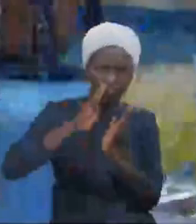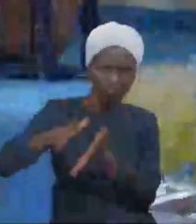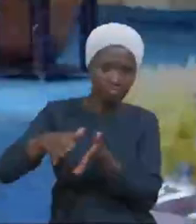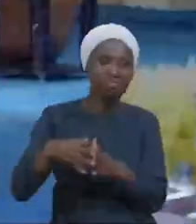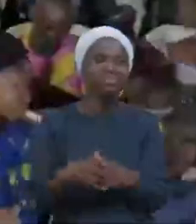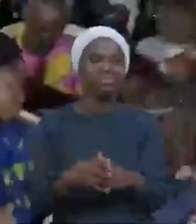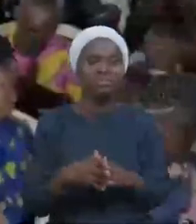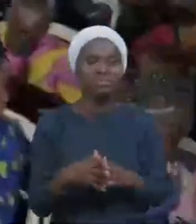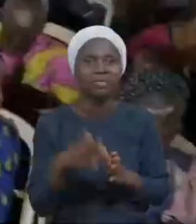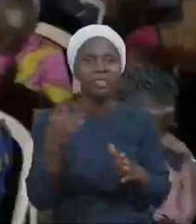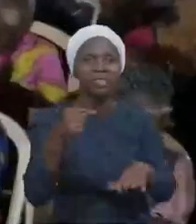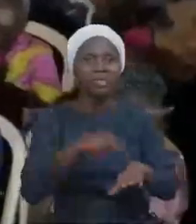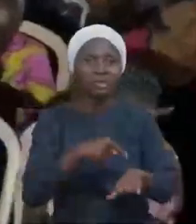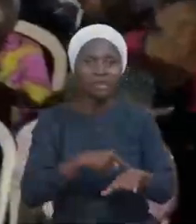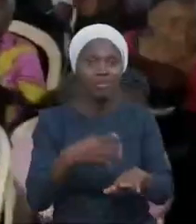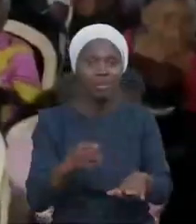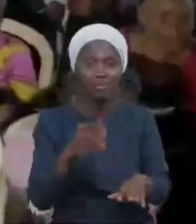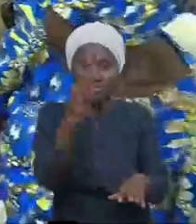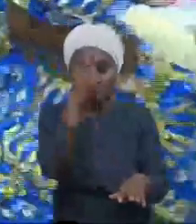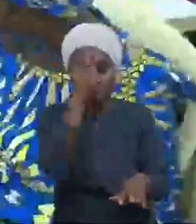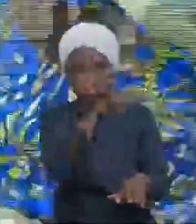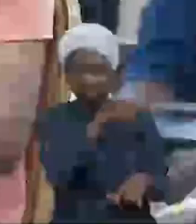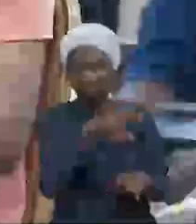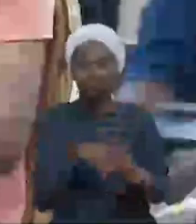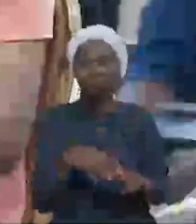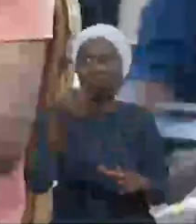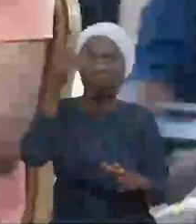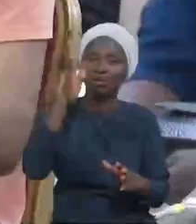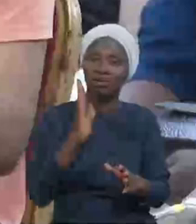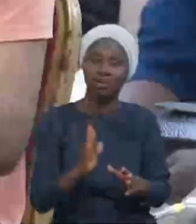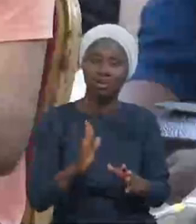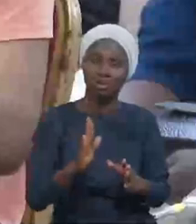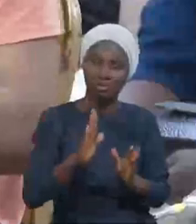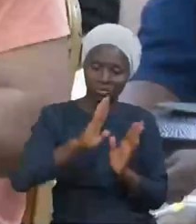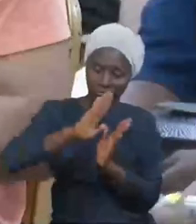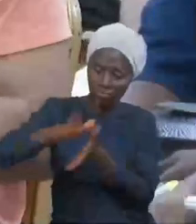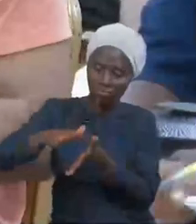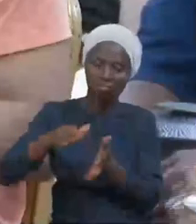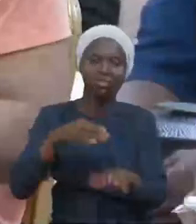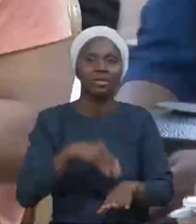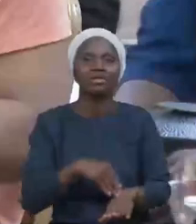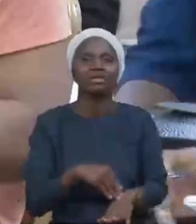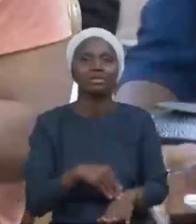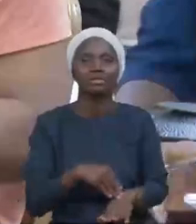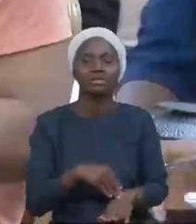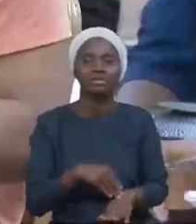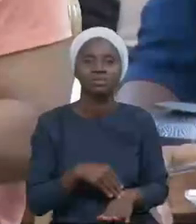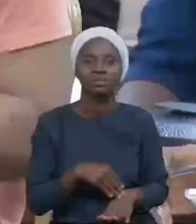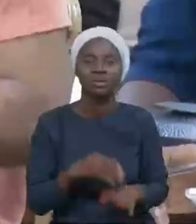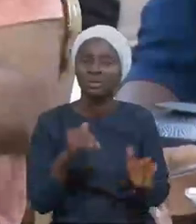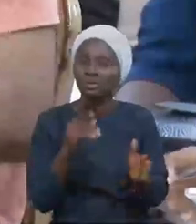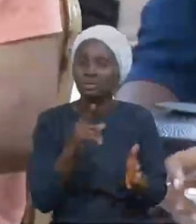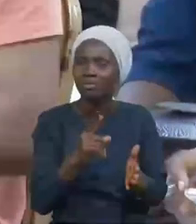le temps d'ignorance, Dieu ne tient plus compte de ça. Ça veut dire quoi? Est-ce que tu as